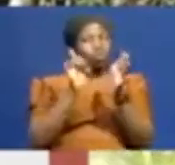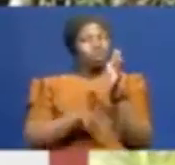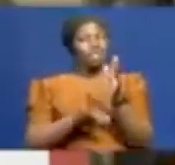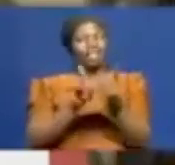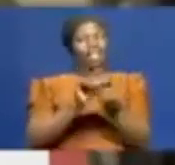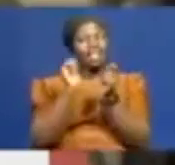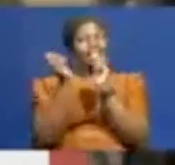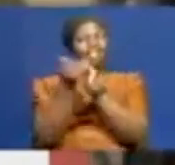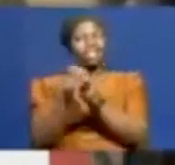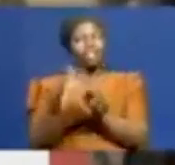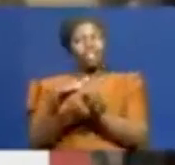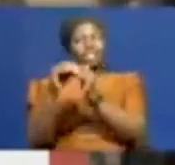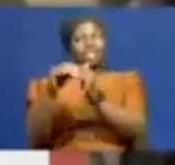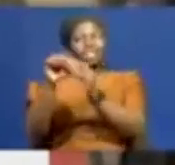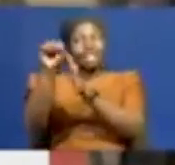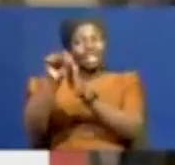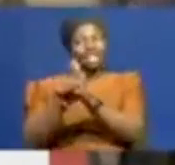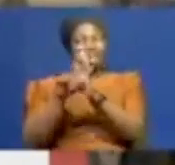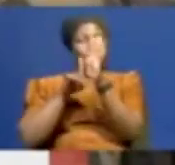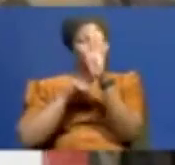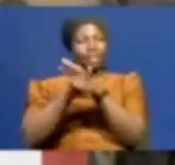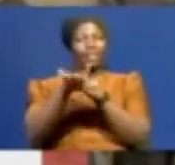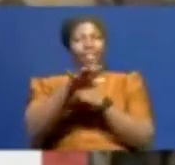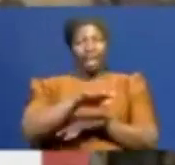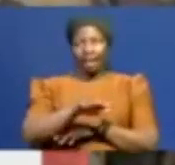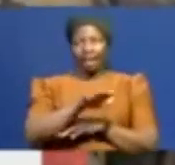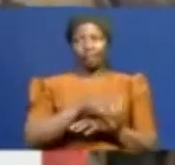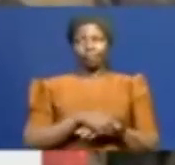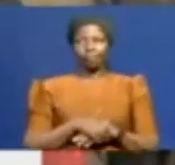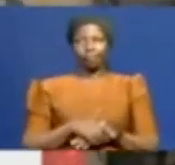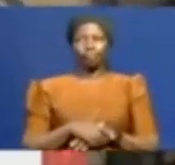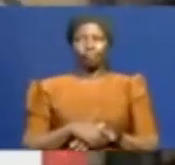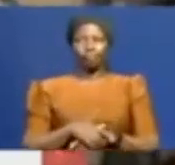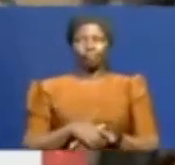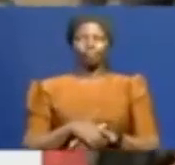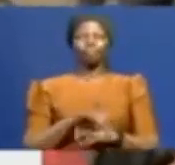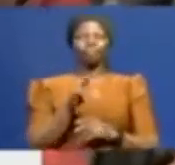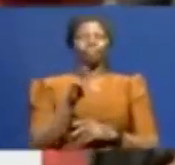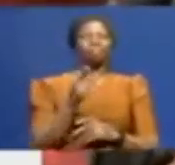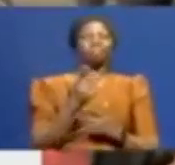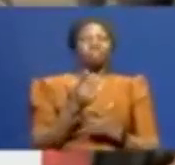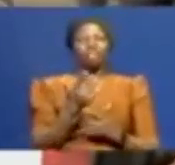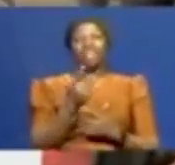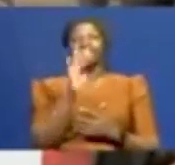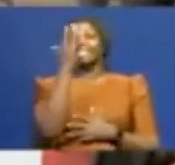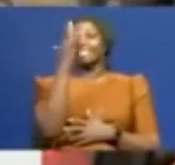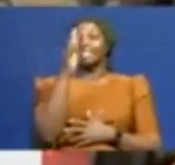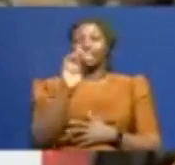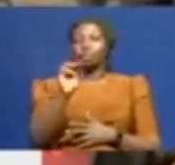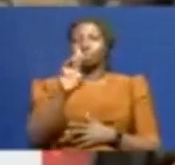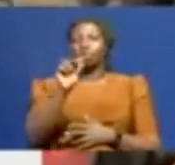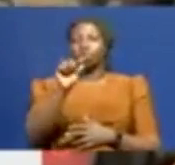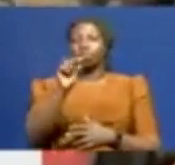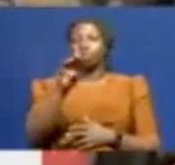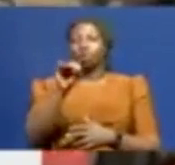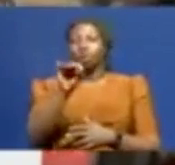kaunti hiyo. Na ishara ya mugumo kung'oka sio hivi hivi. Kuna mugumo ilikuwa hapa showing